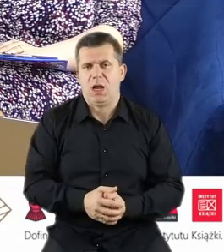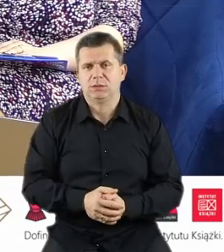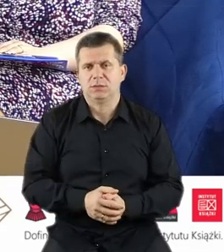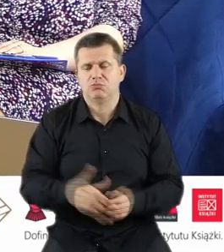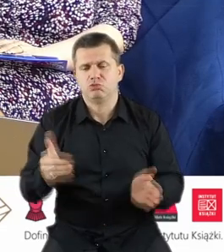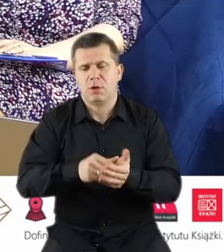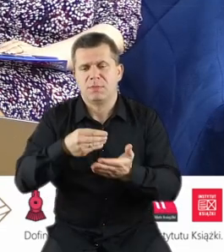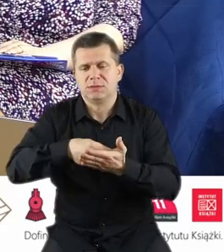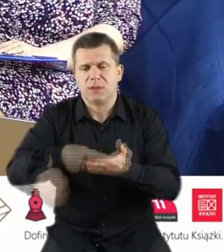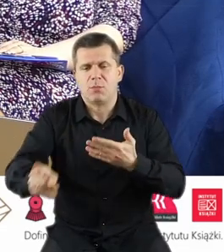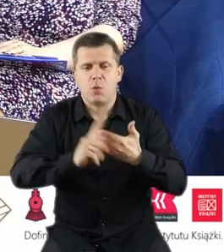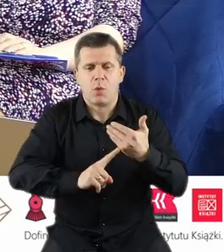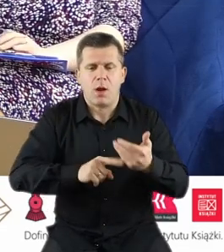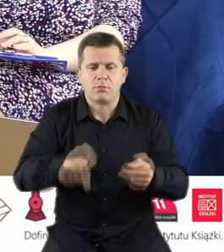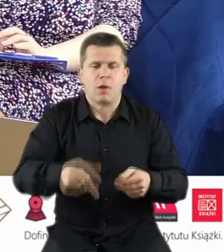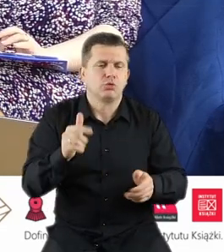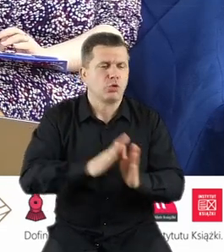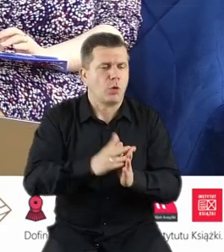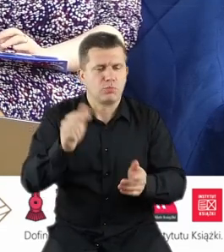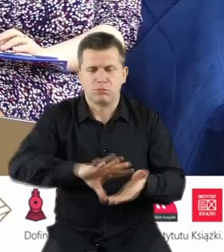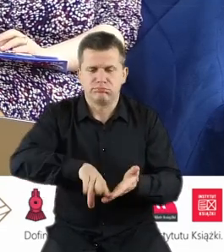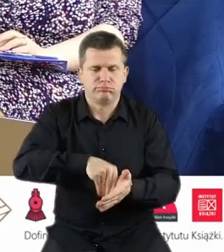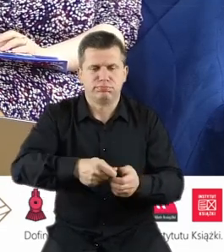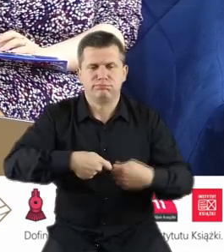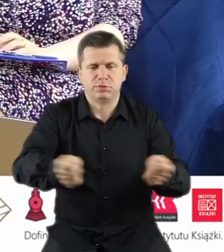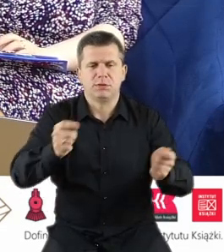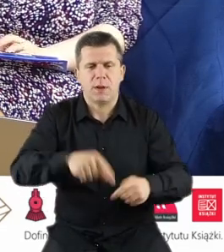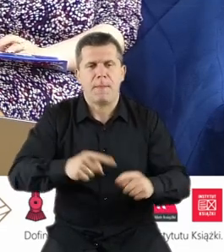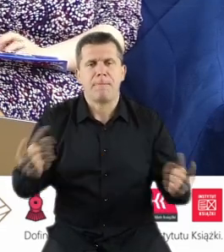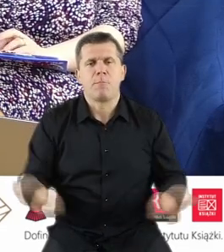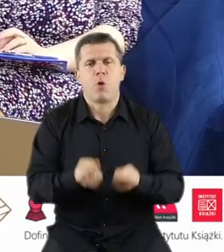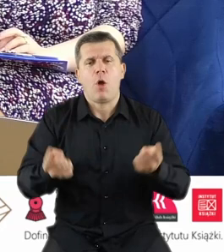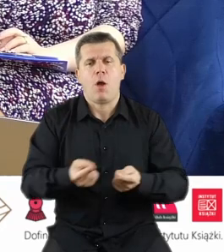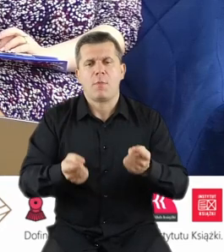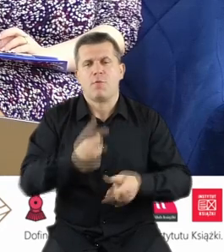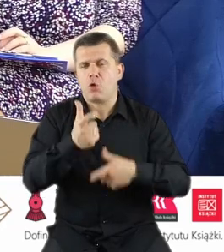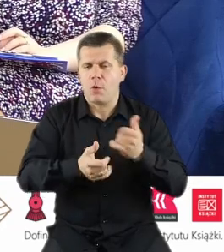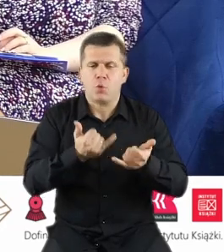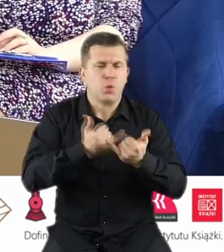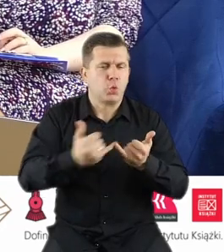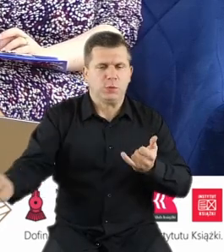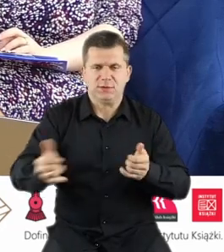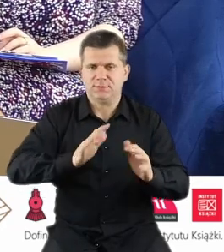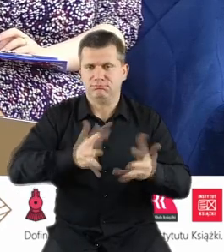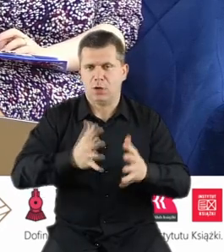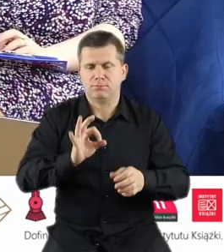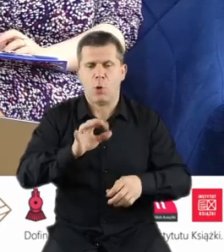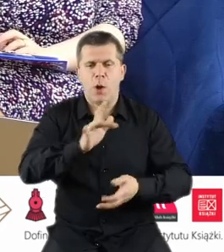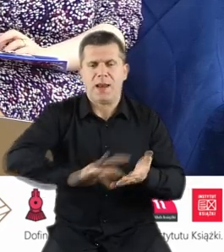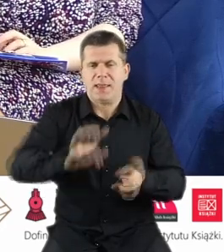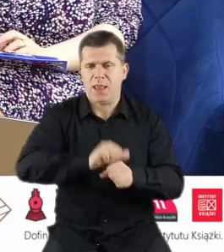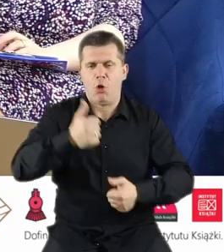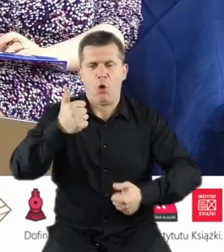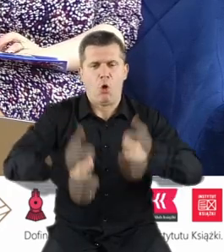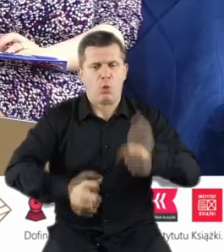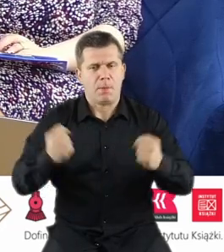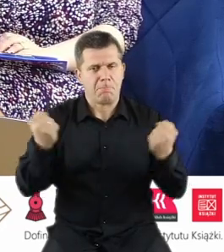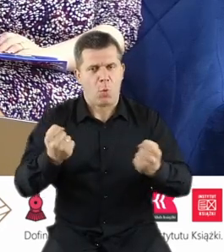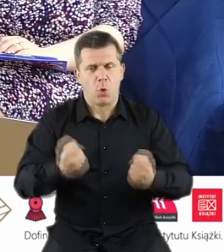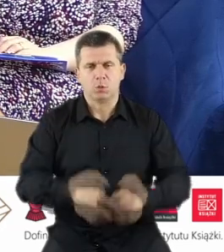zapłacić rachunki, więc książka się musi sprzedać, więc ją trzeba promować na każdy możliwy sposób, bo rynek jest konkurencyjny mocno.